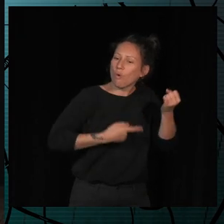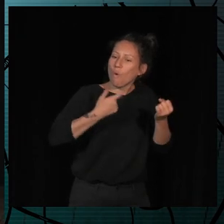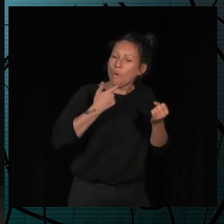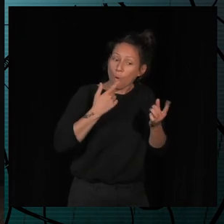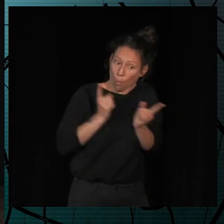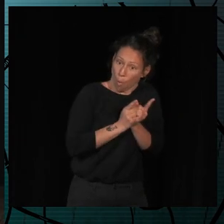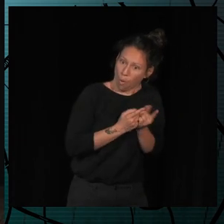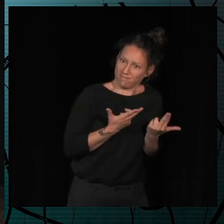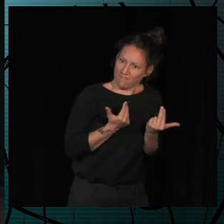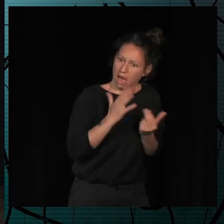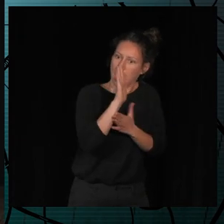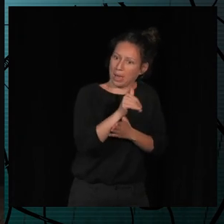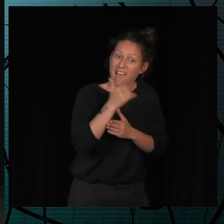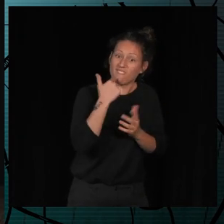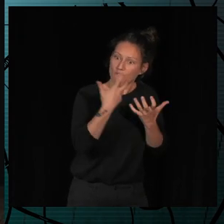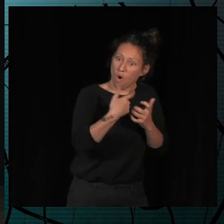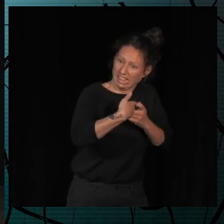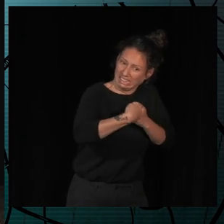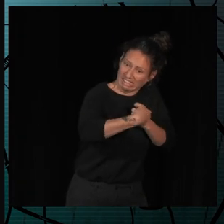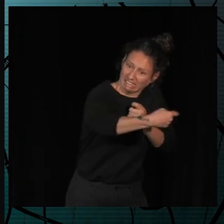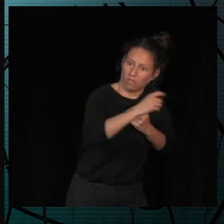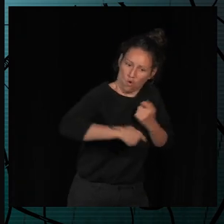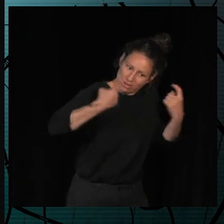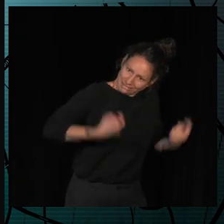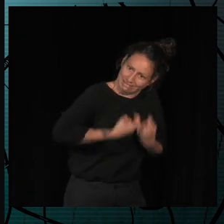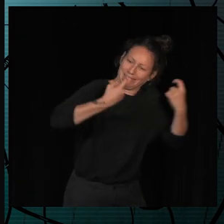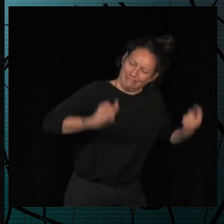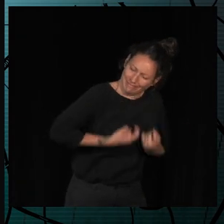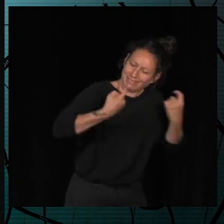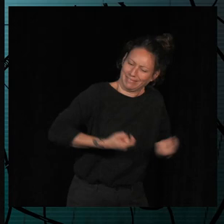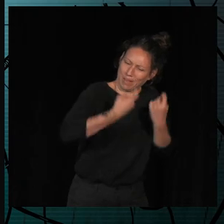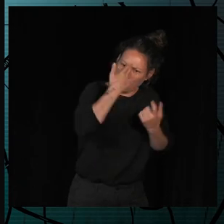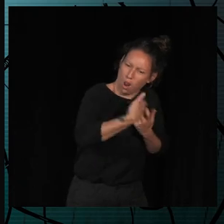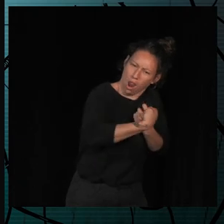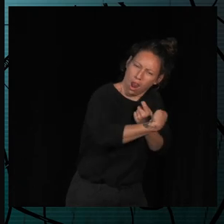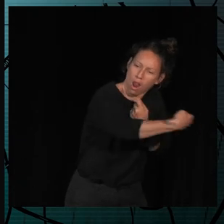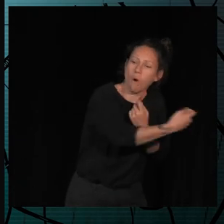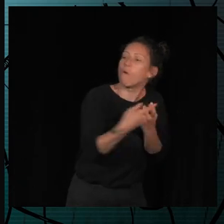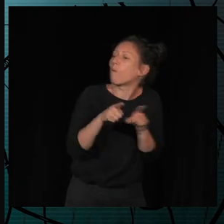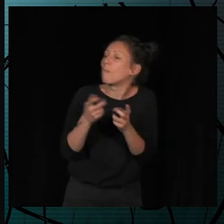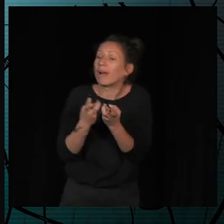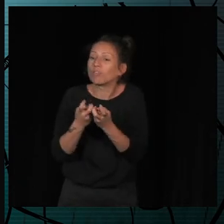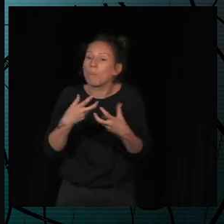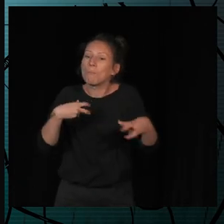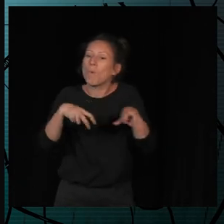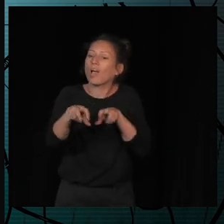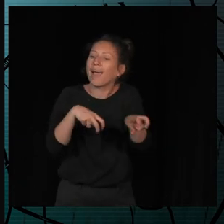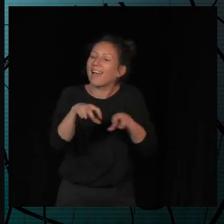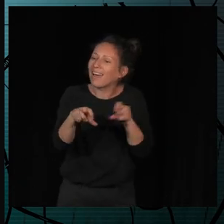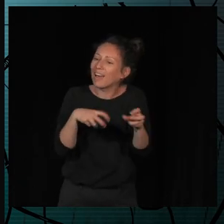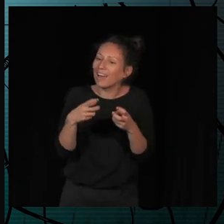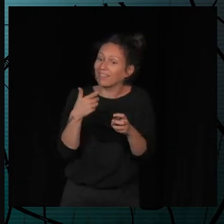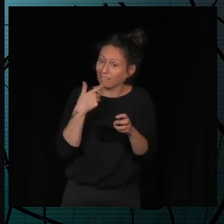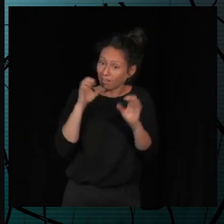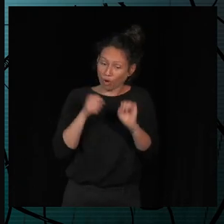et qu'on doit être bon pendant 2h 3h 4h euh voilà ù c'est comme au poker quoi on peut être très très bon jusqu'à ce qu'on soit en face à face et là boum